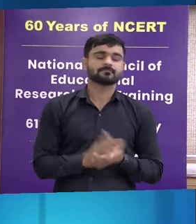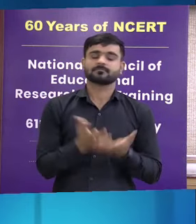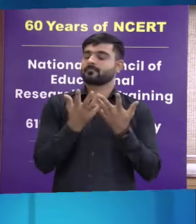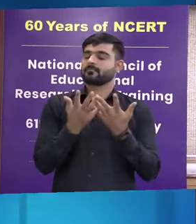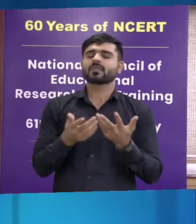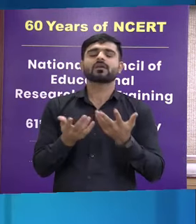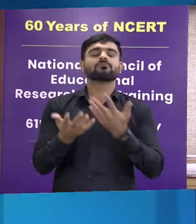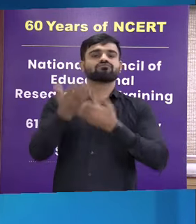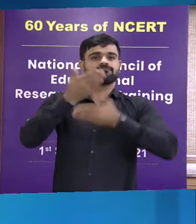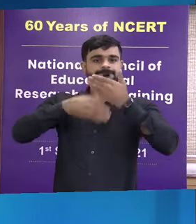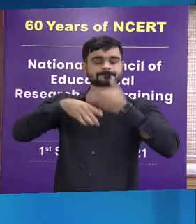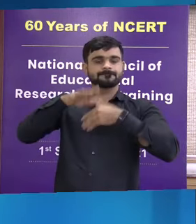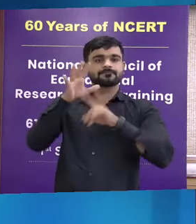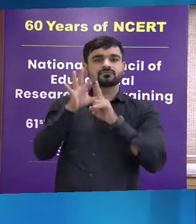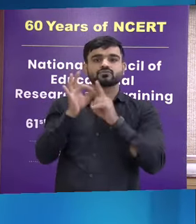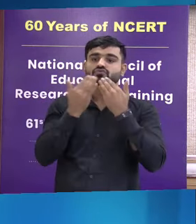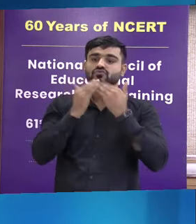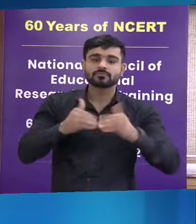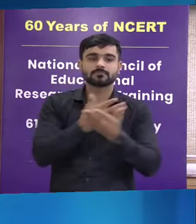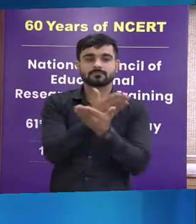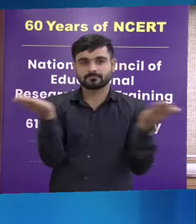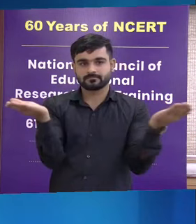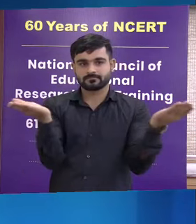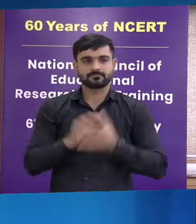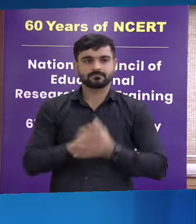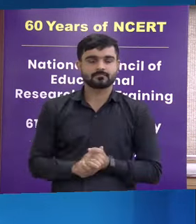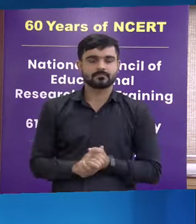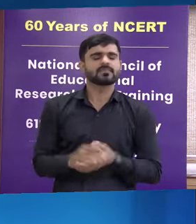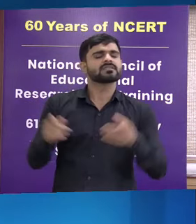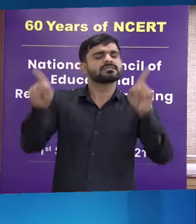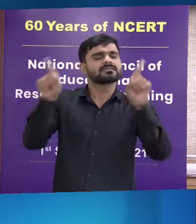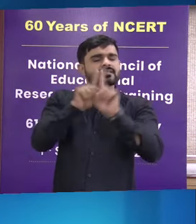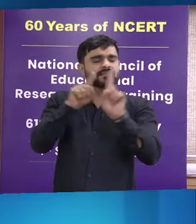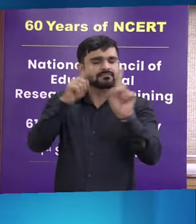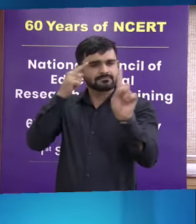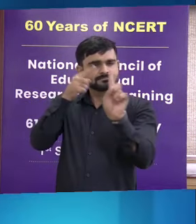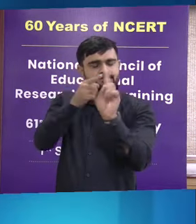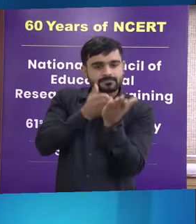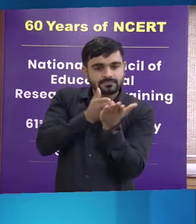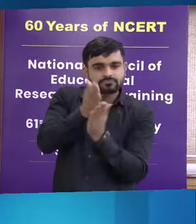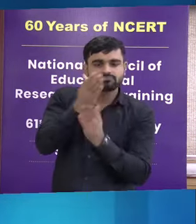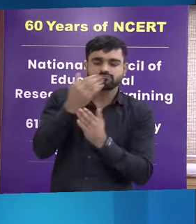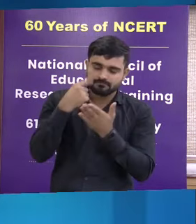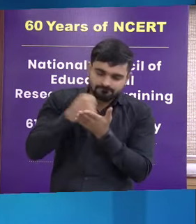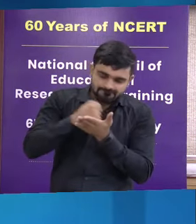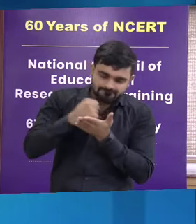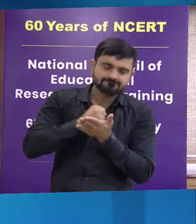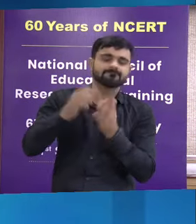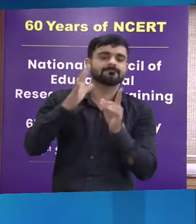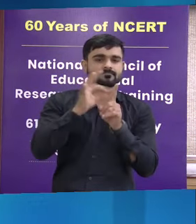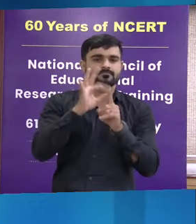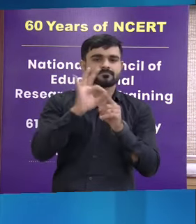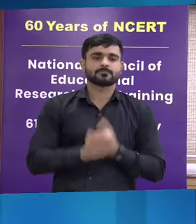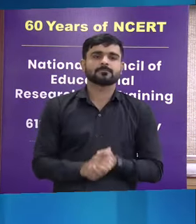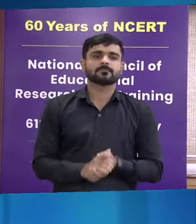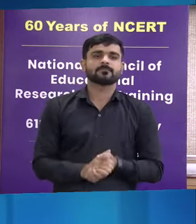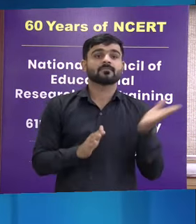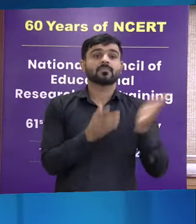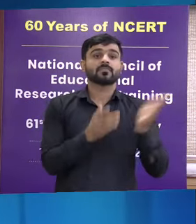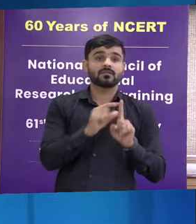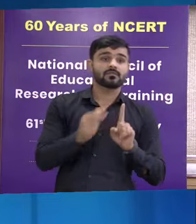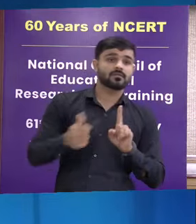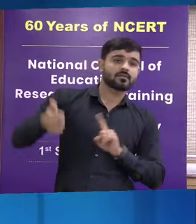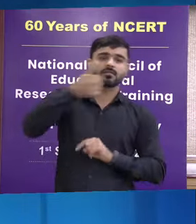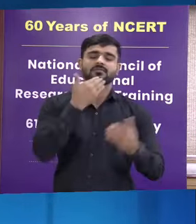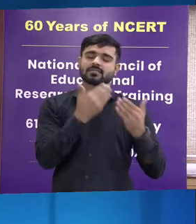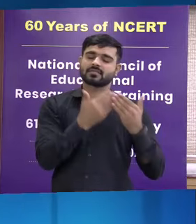मंथन करके बच्चों के लिए एक सही दिशा निर्देश लगातार प्रेषित कर रहे हैं। मैं माननीय निदेशक महोदय का भी